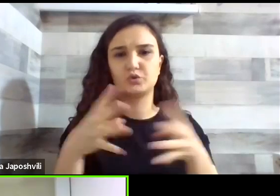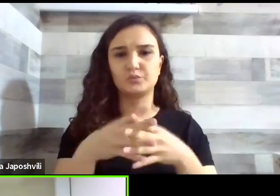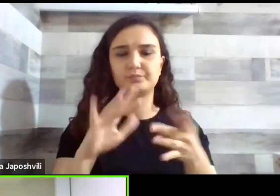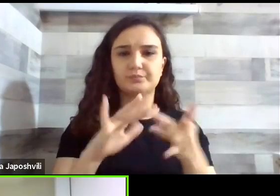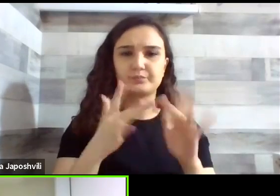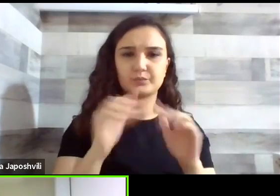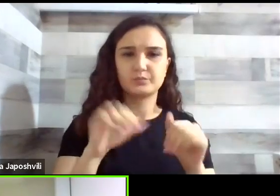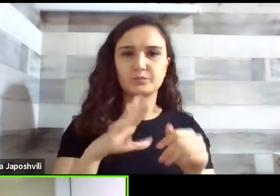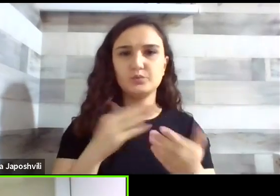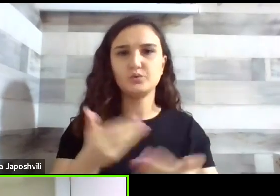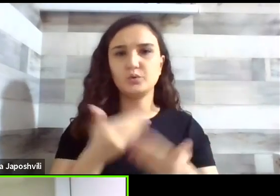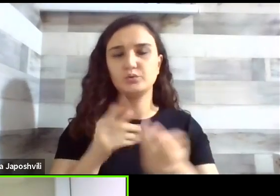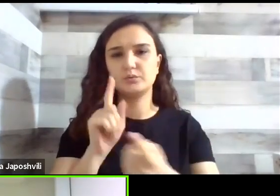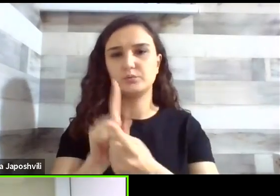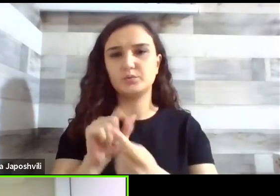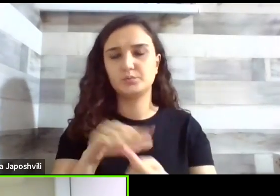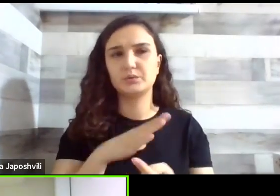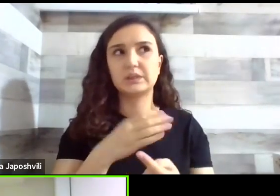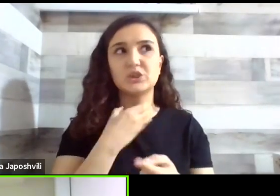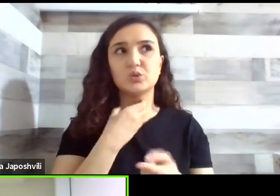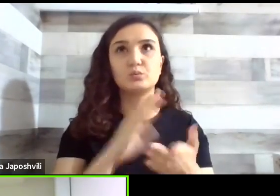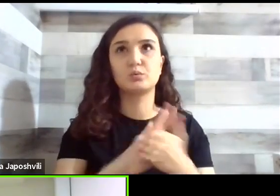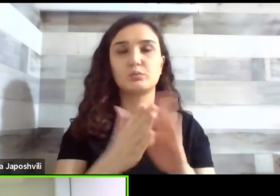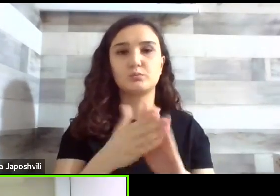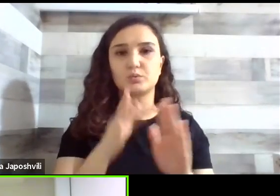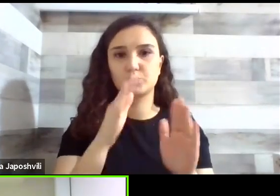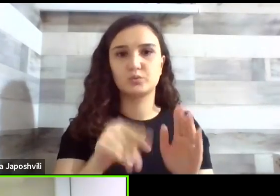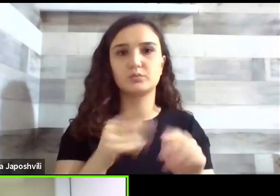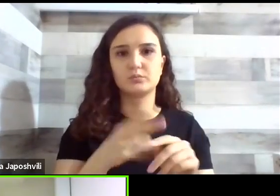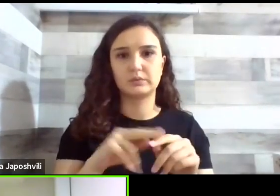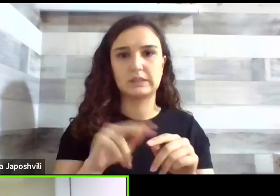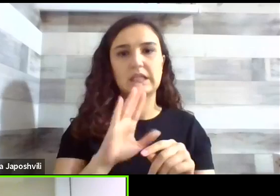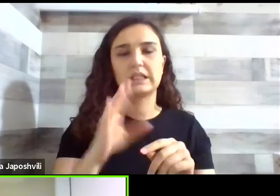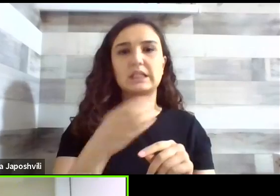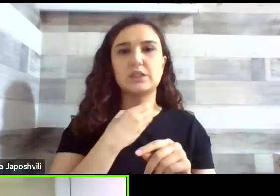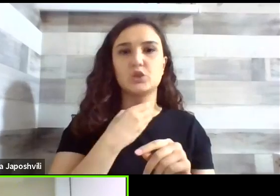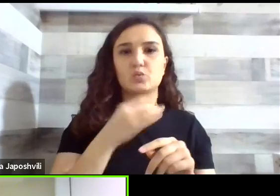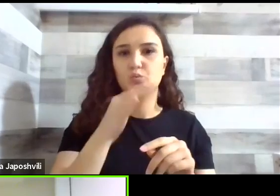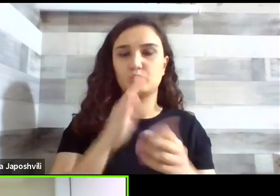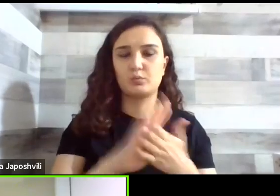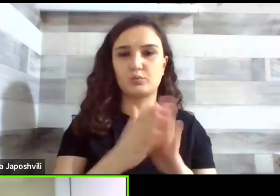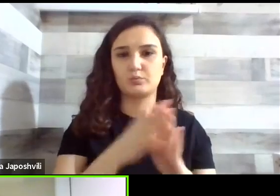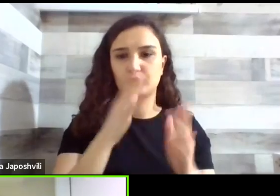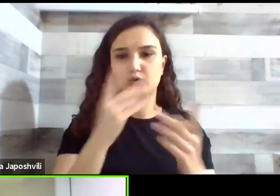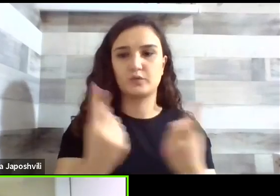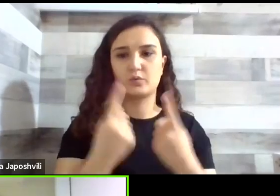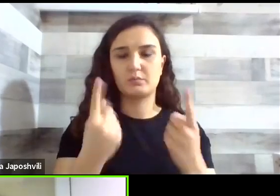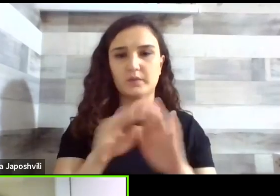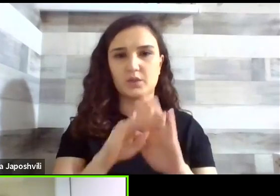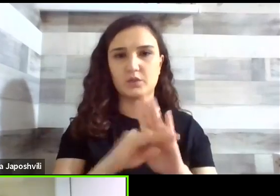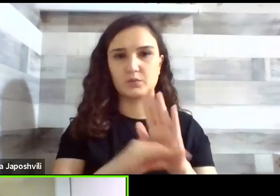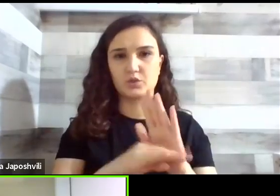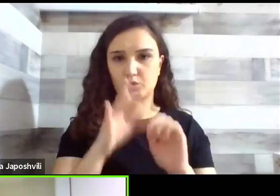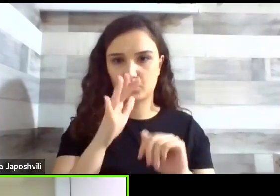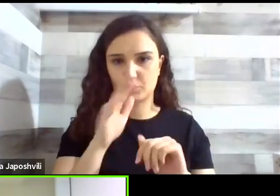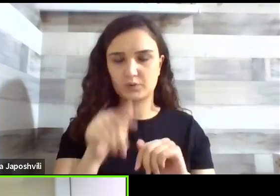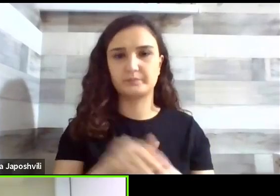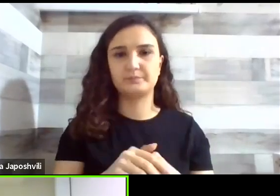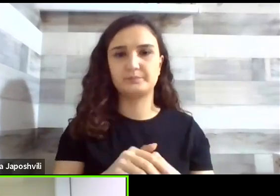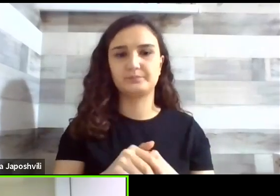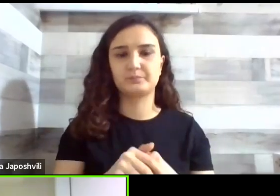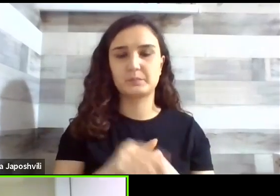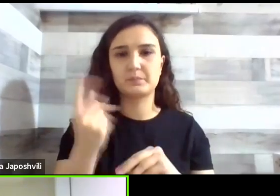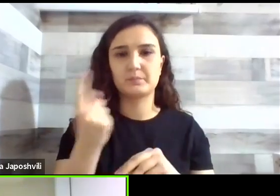იყოს როგორც კრიზისული მდგომარეობის დროს, ასევე კრიზის არაკრიზისული მდგომარეობის დროს, ქვეყნის ჩავლებრივ რეჟიმში ყოფნის დროს, ხო. ანუ